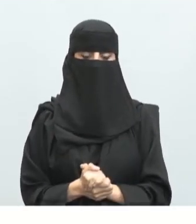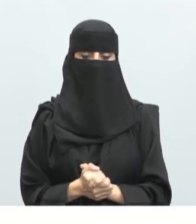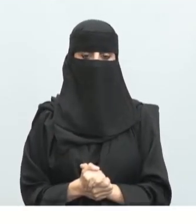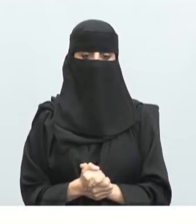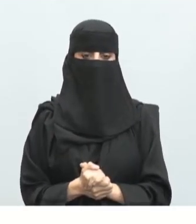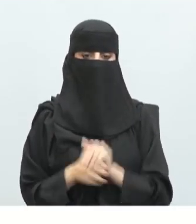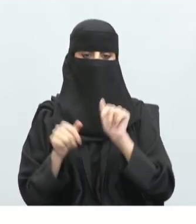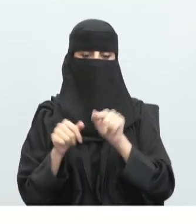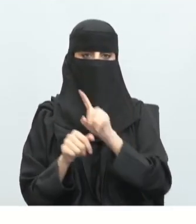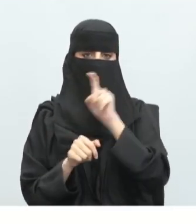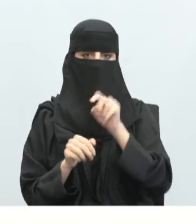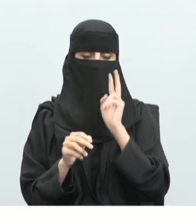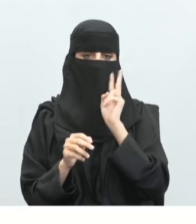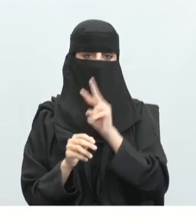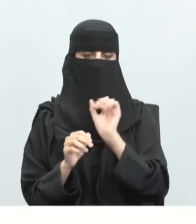الى